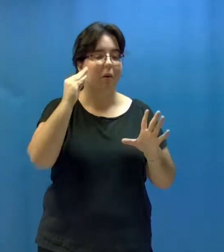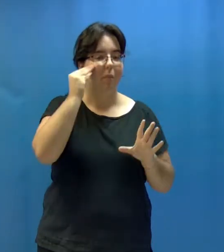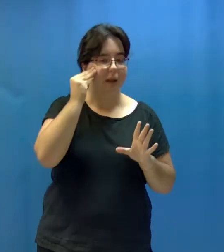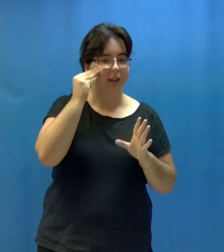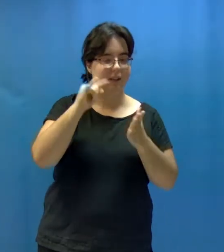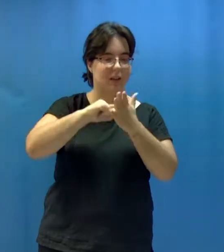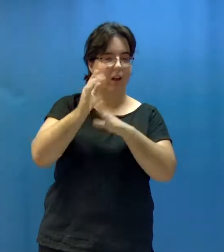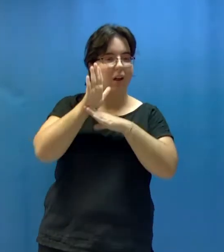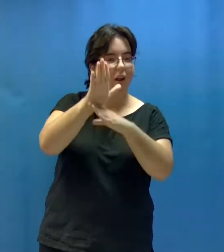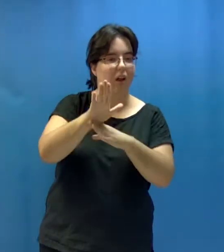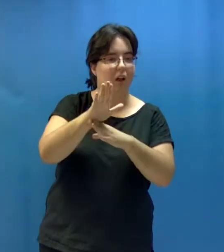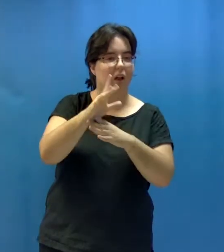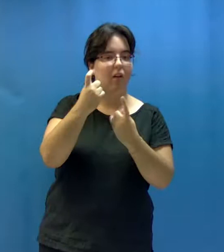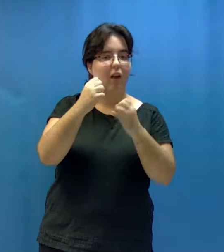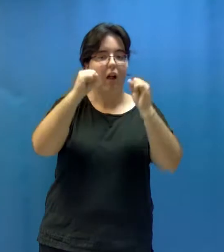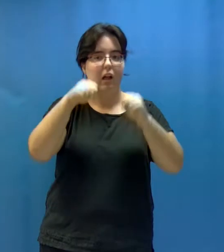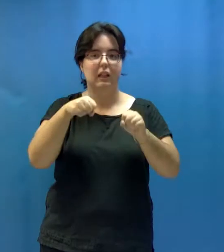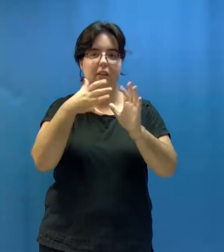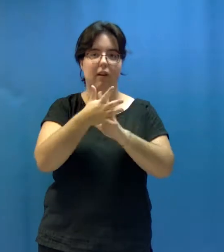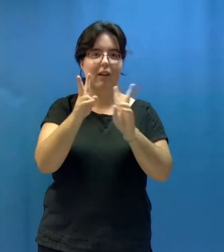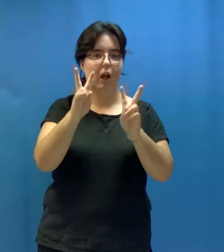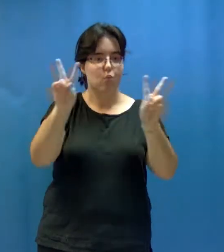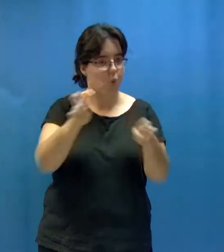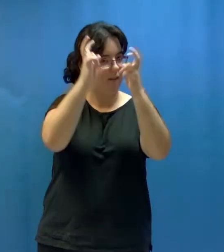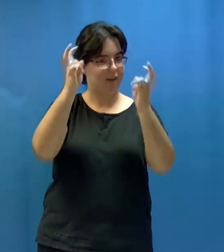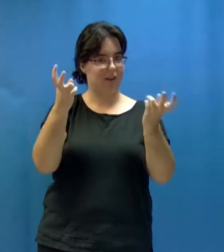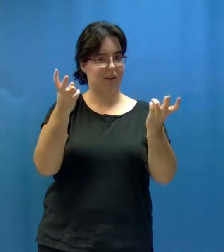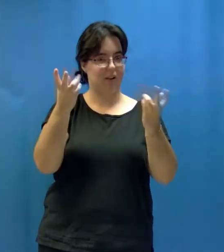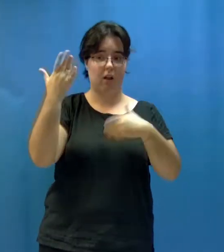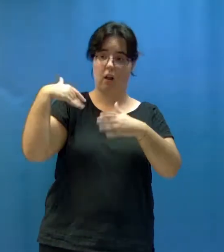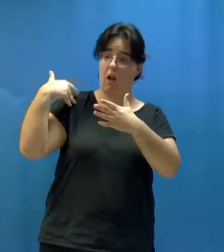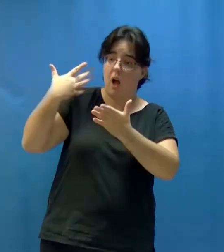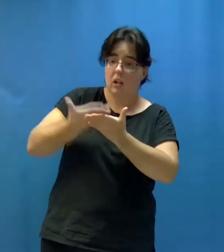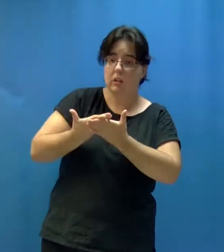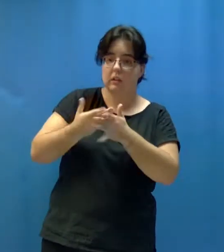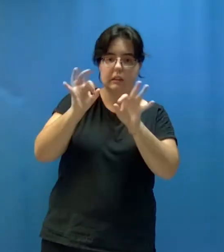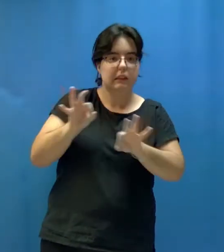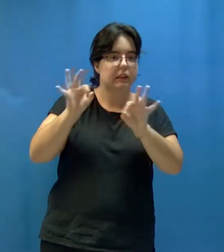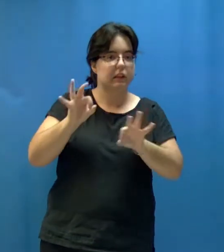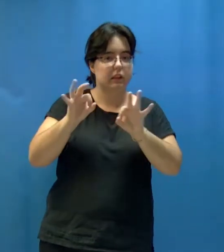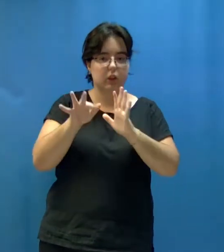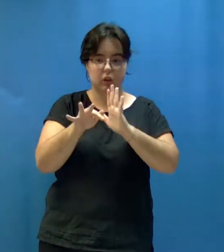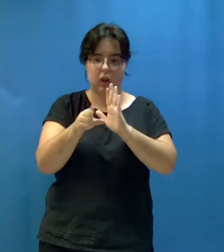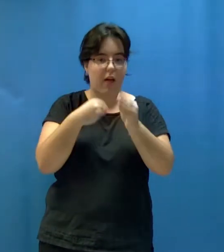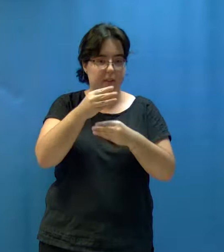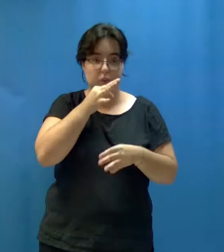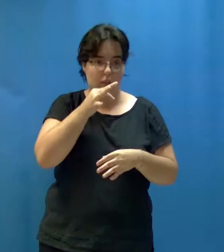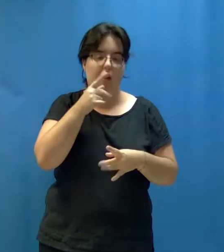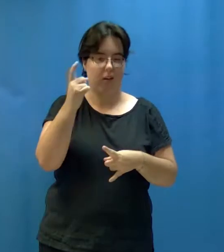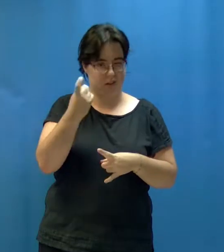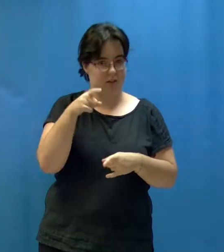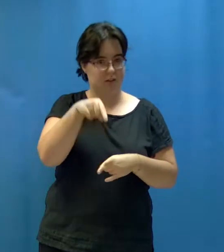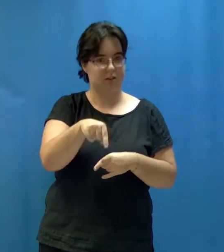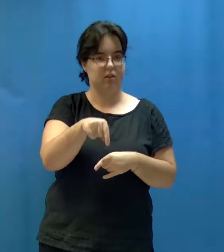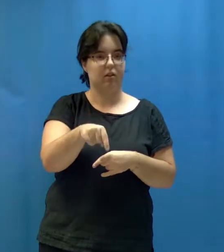ser aprovades han de ser innovadores i aportar idees que fins ara no s'han desenvolupat a Castelló. No és suficient presentar